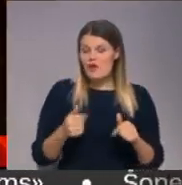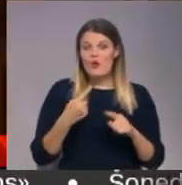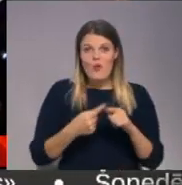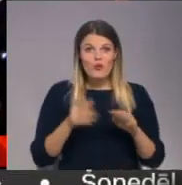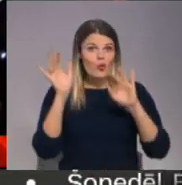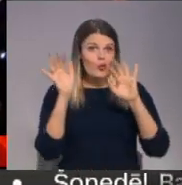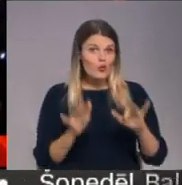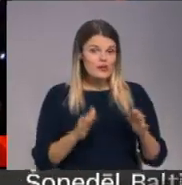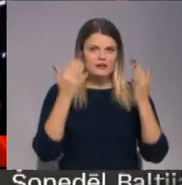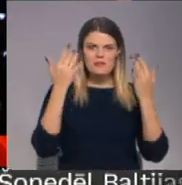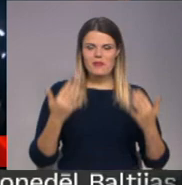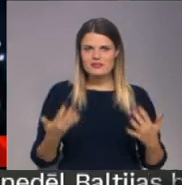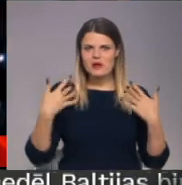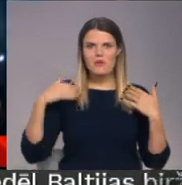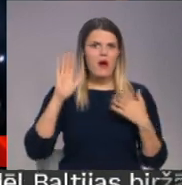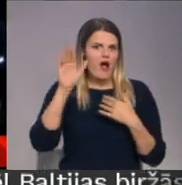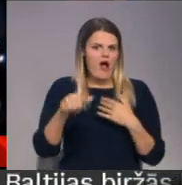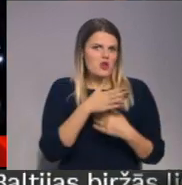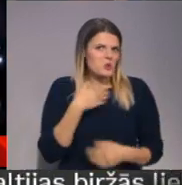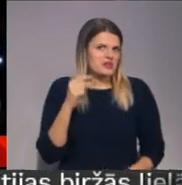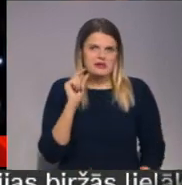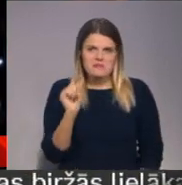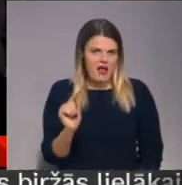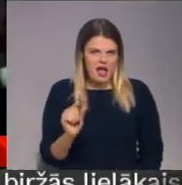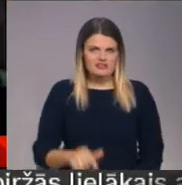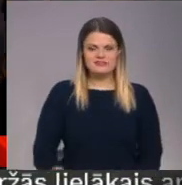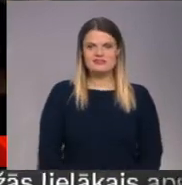turklāt rudenī pasākumu ārā nemaz nav tik daudz.